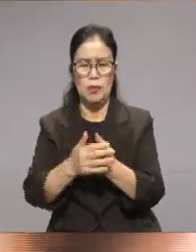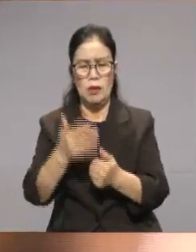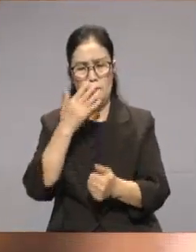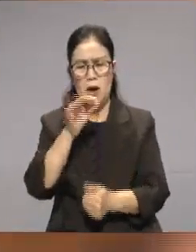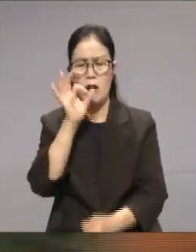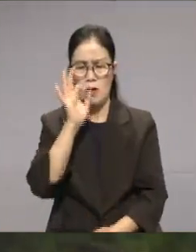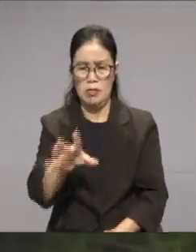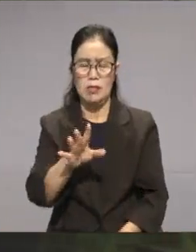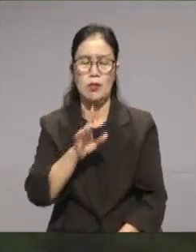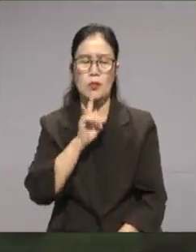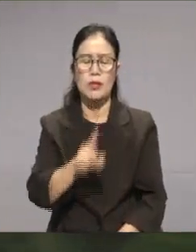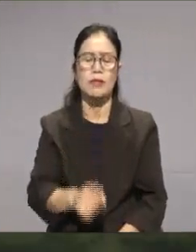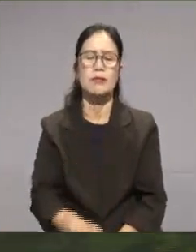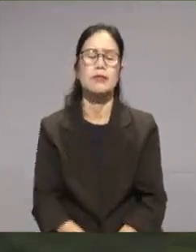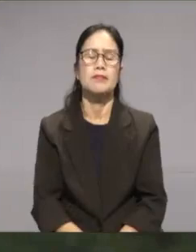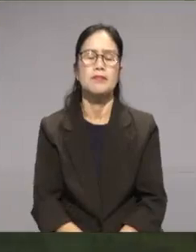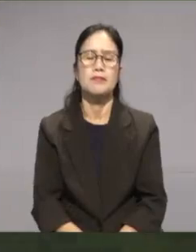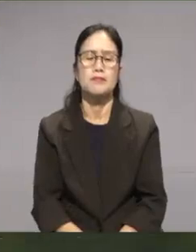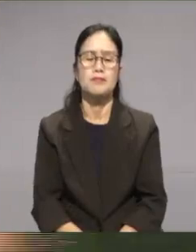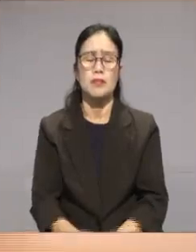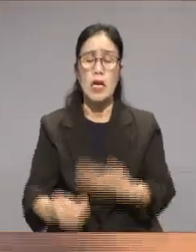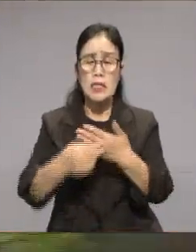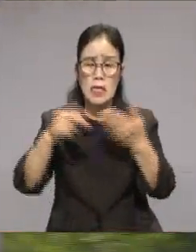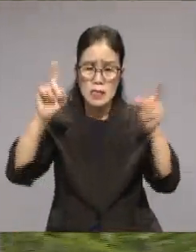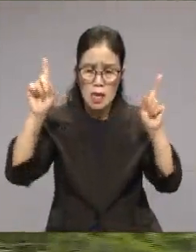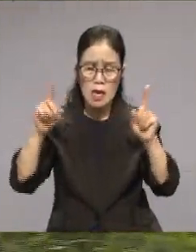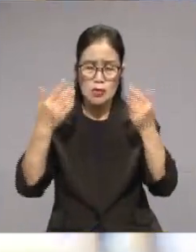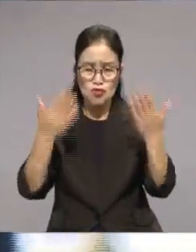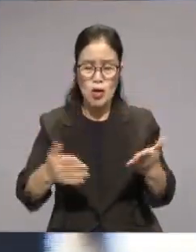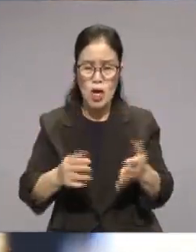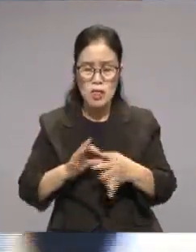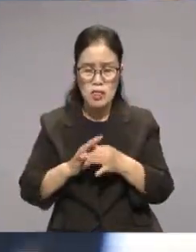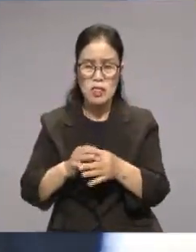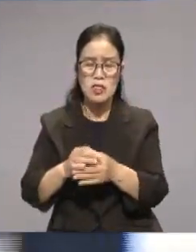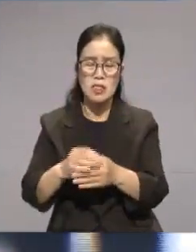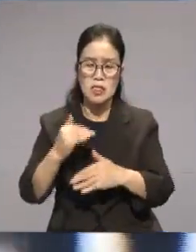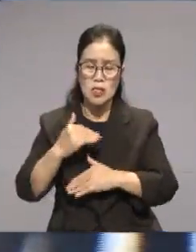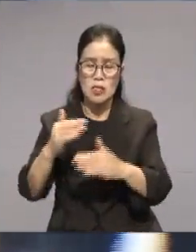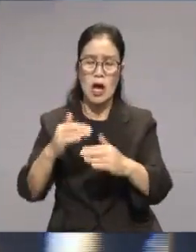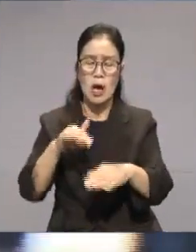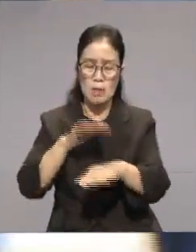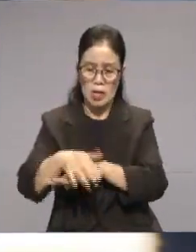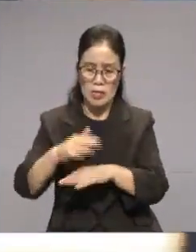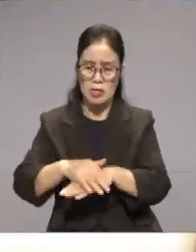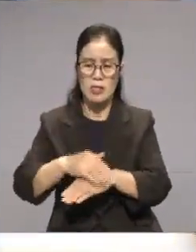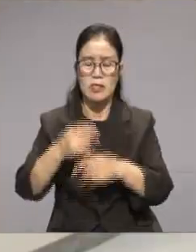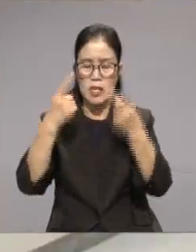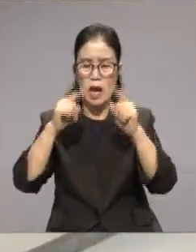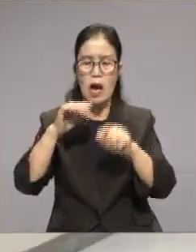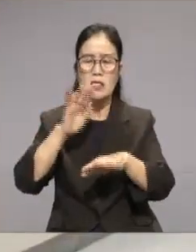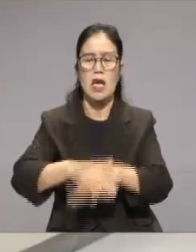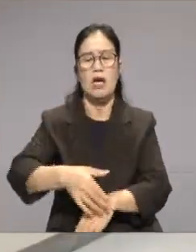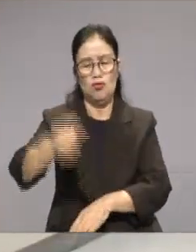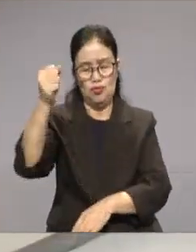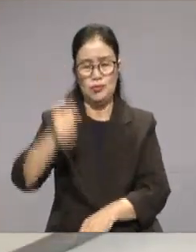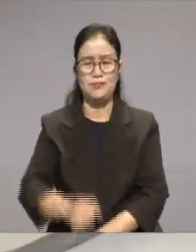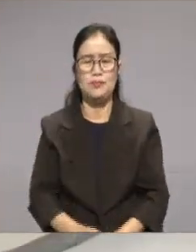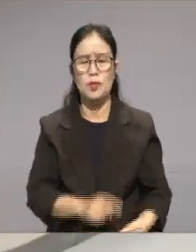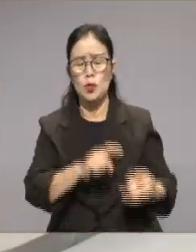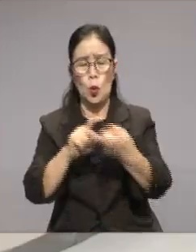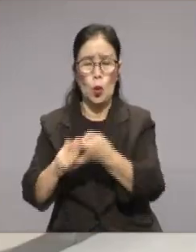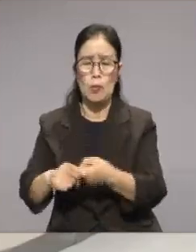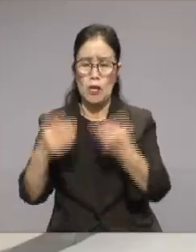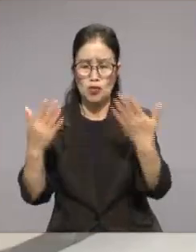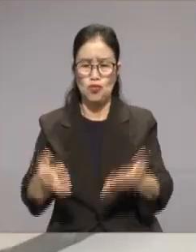않다고 잘라 말했습니다 또 의대생 휴학 승인 절차와 방식은 대학 자율에 맡기기로 했다면서도 동맹 휴학 불어에 대한